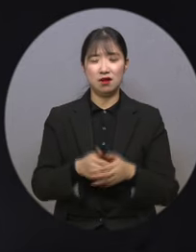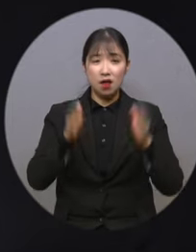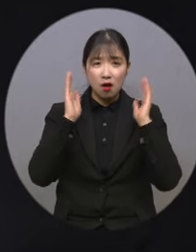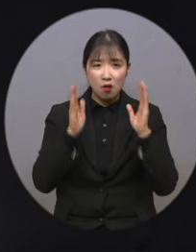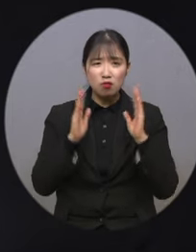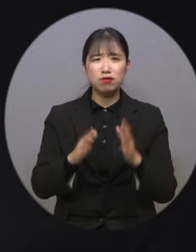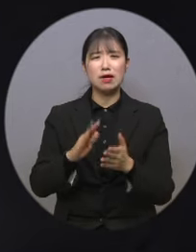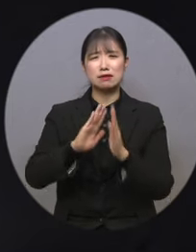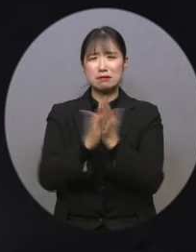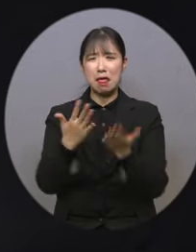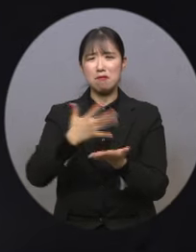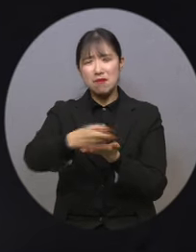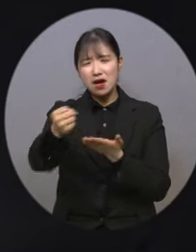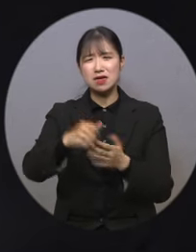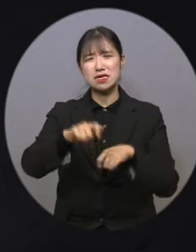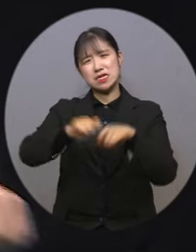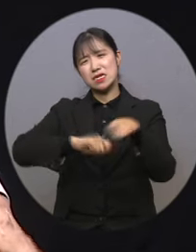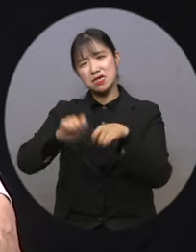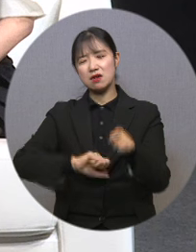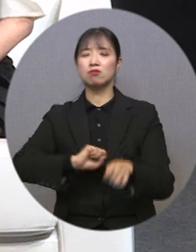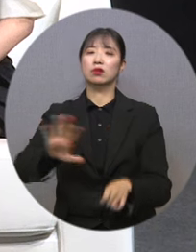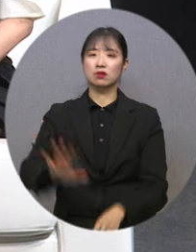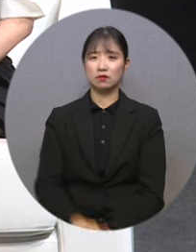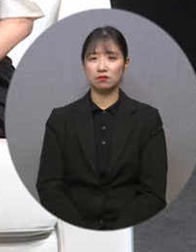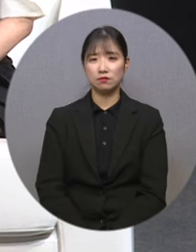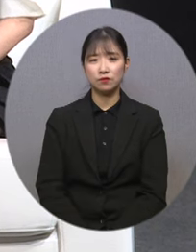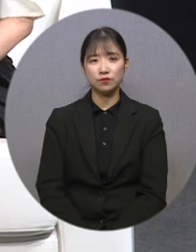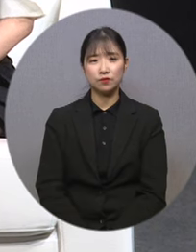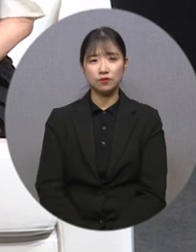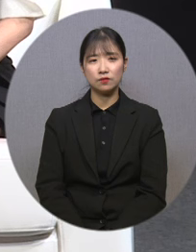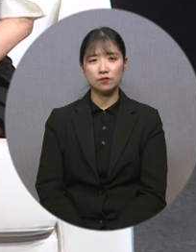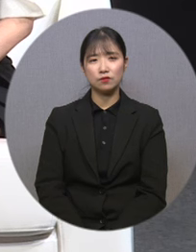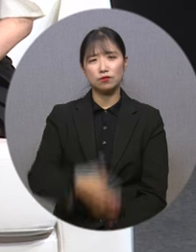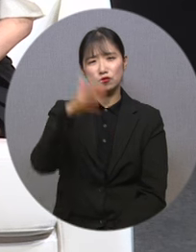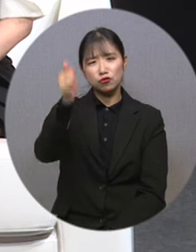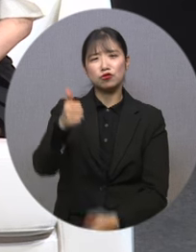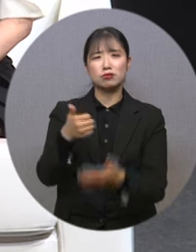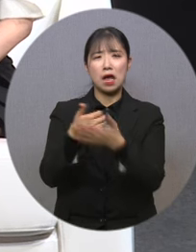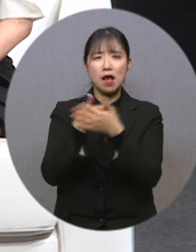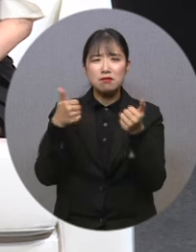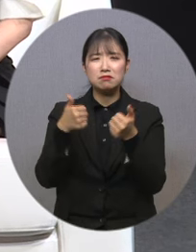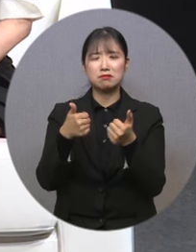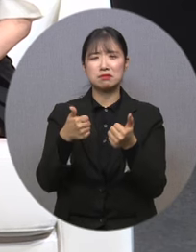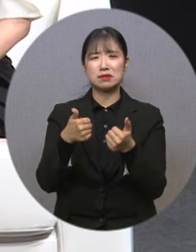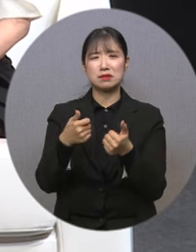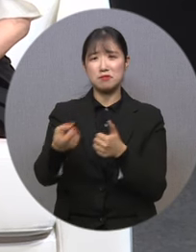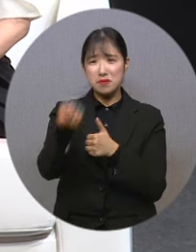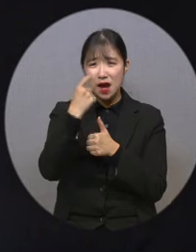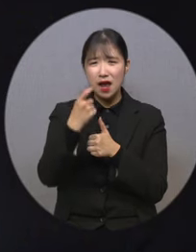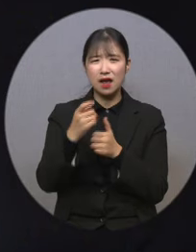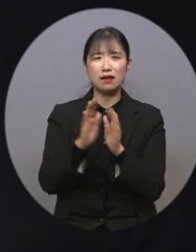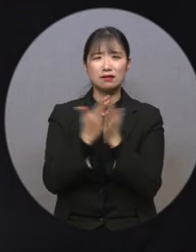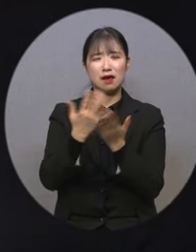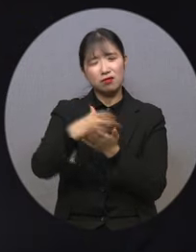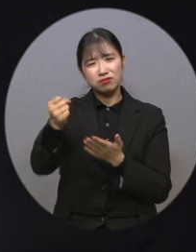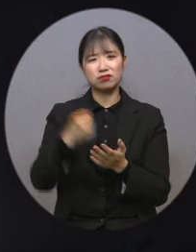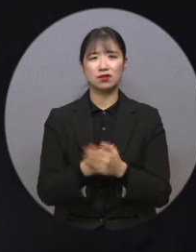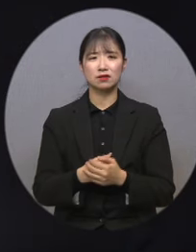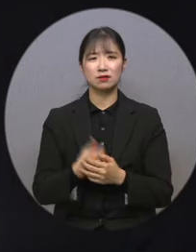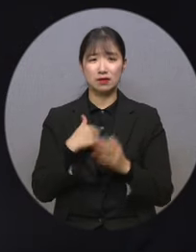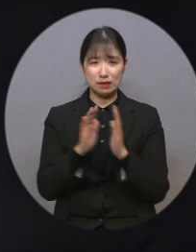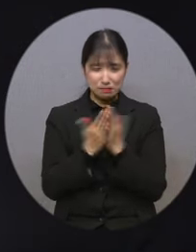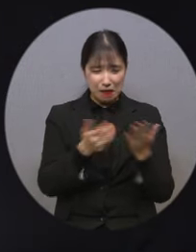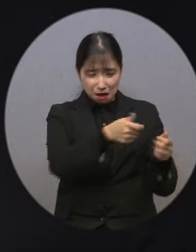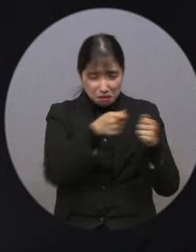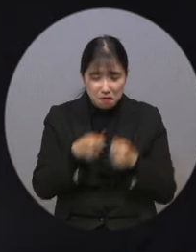책을 뺏어가지고 찢어버리는 거예요. 그 주인 아저씨한테 들키면 책 받아가지고 그럼 내가 책만